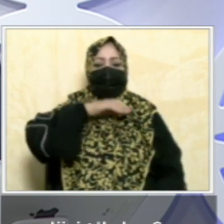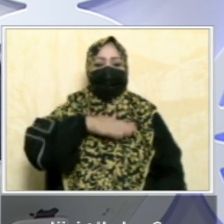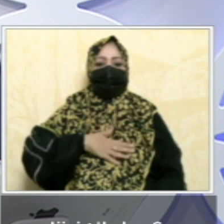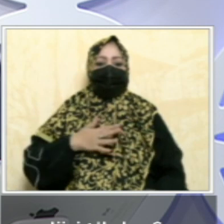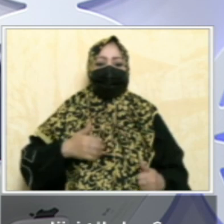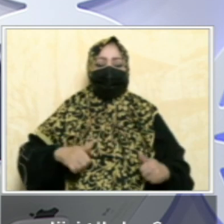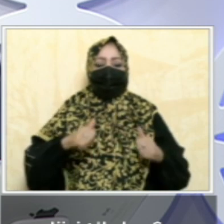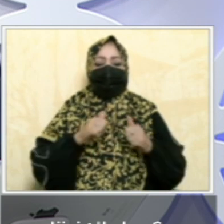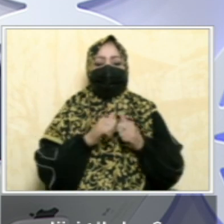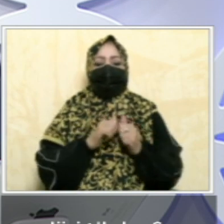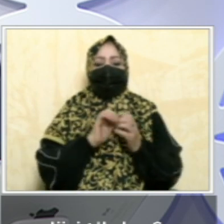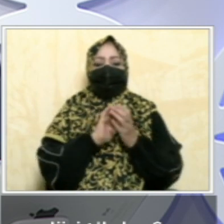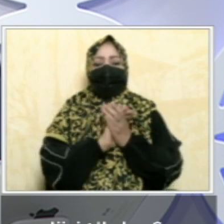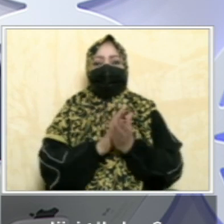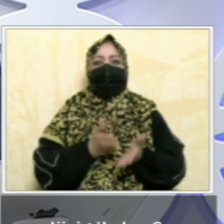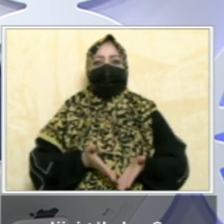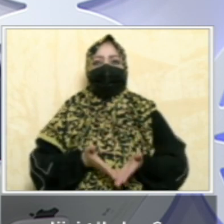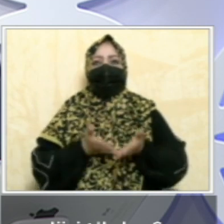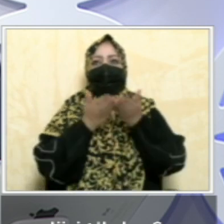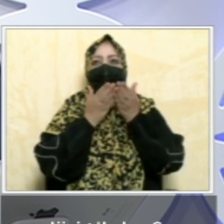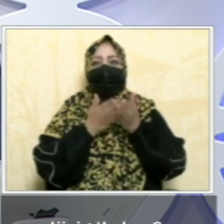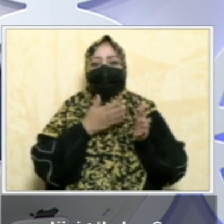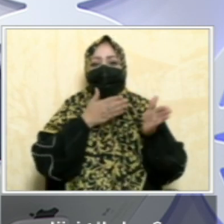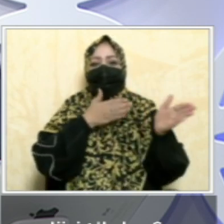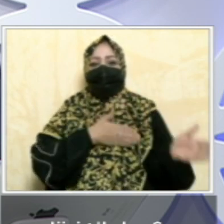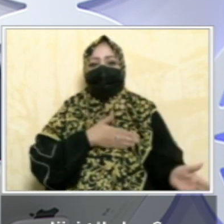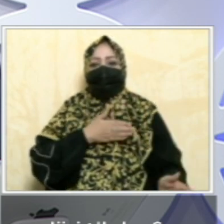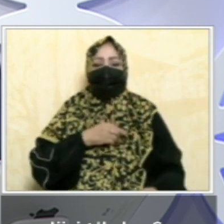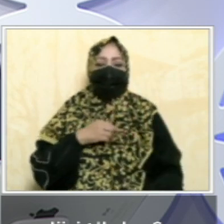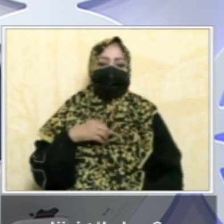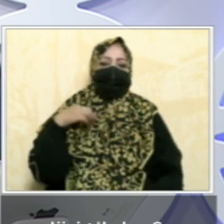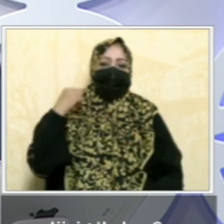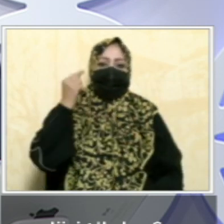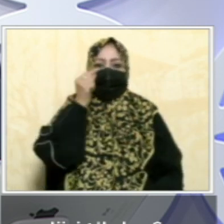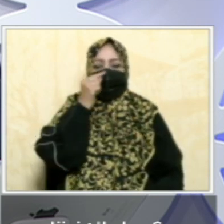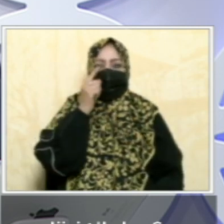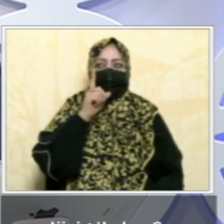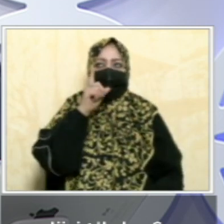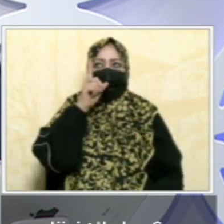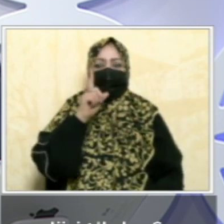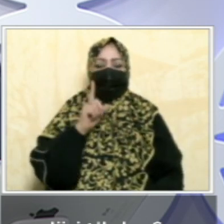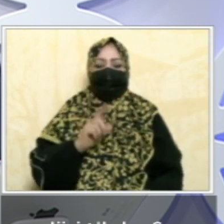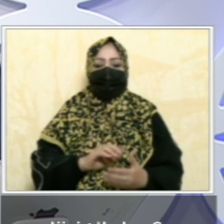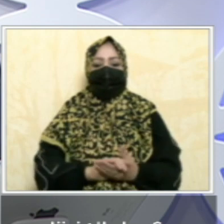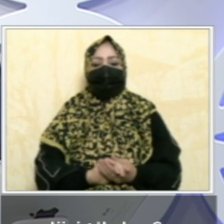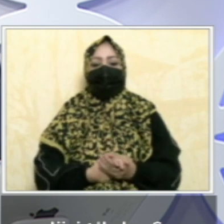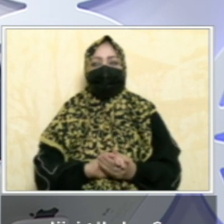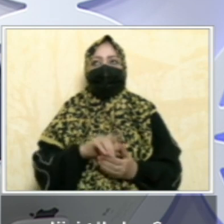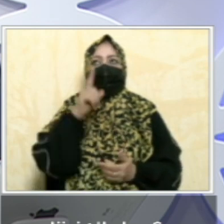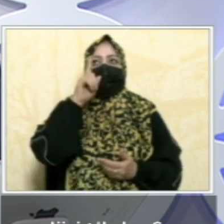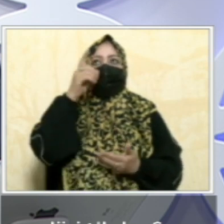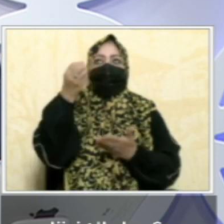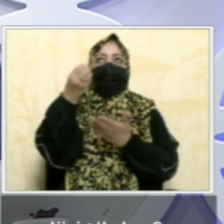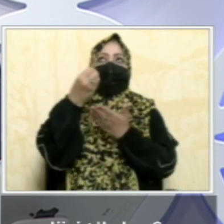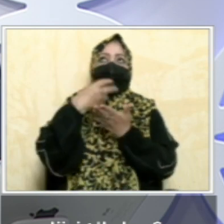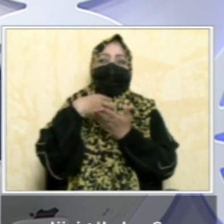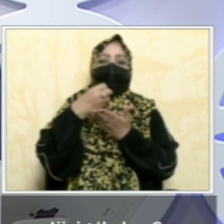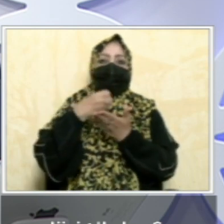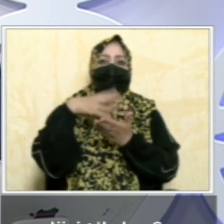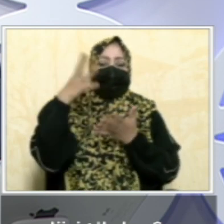ومن تبعهم بإحسان إلى يوم الدين. اللهم علمنا ما ينفعنا، وانفعنا بما